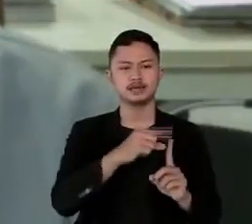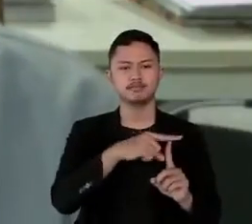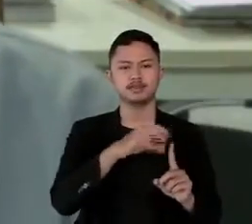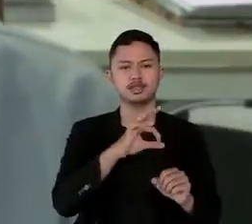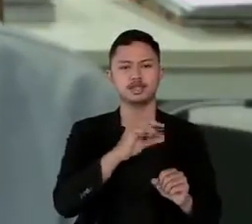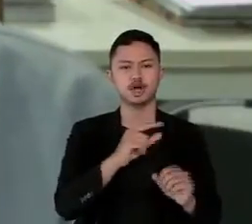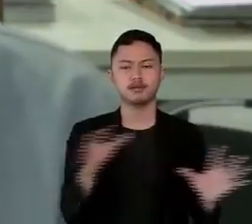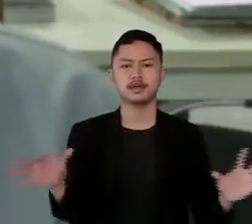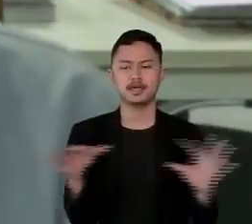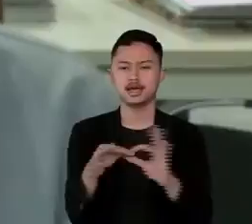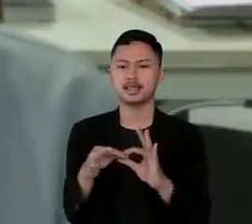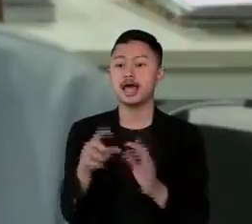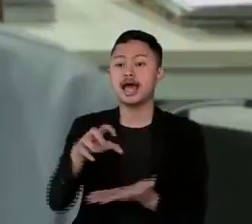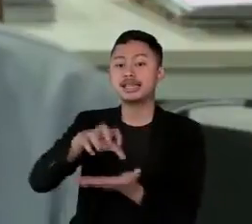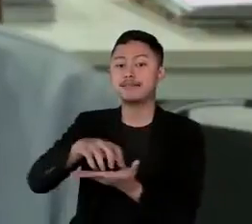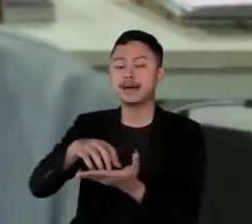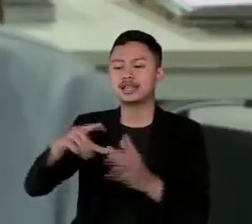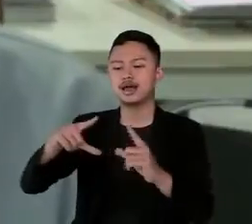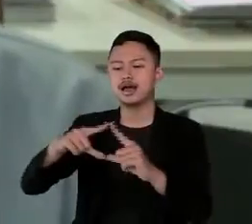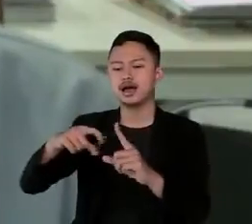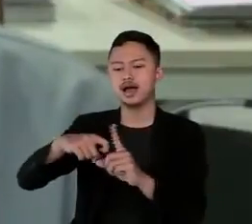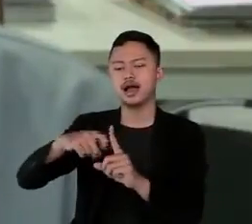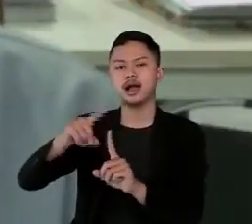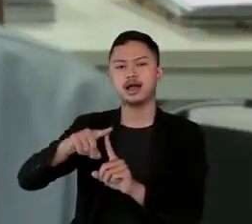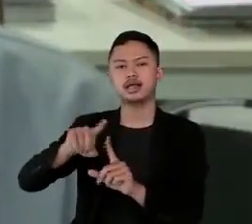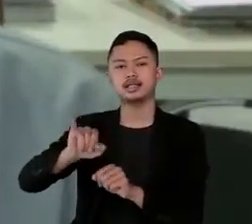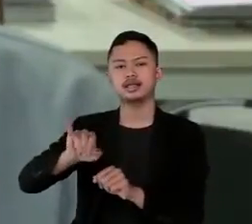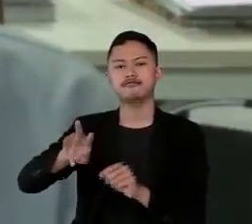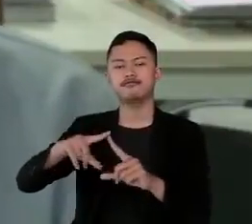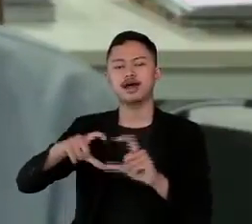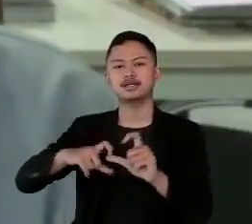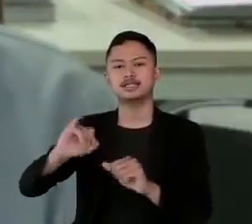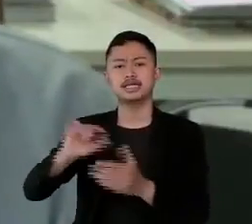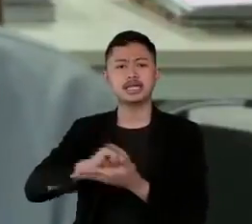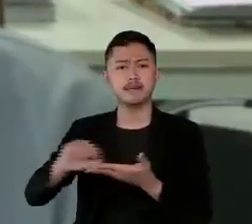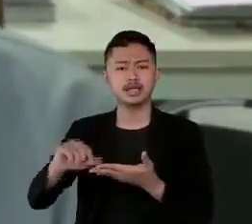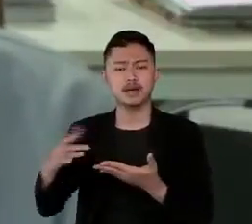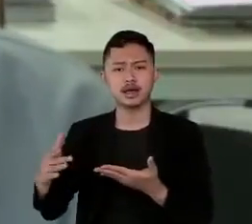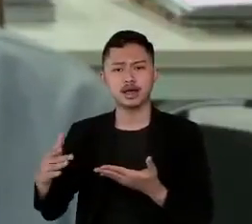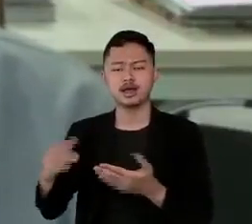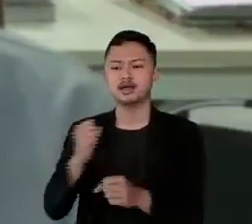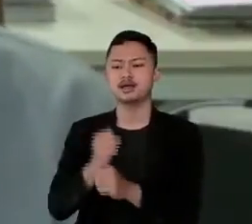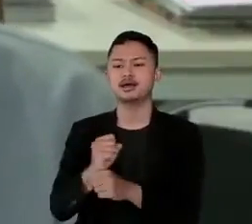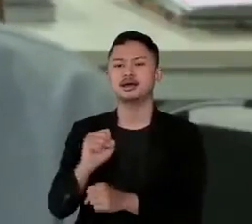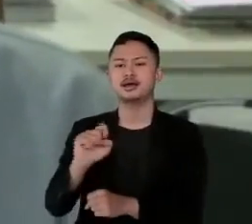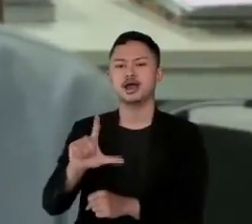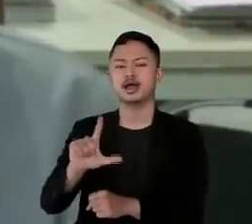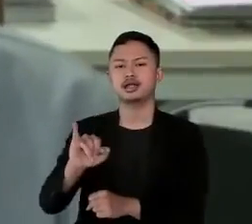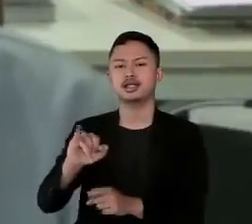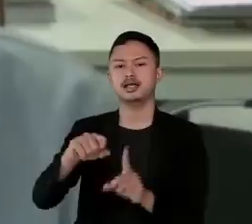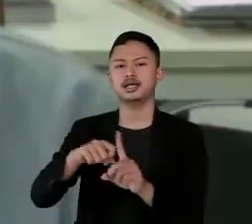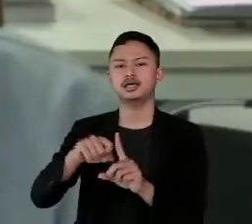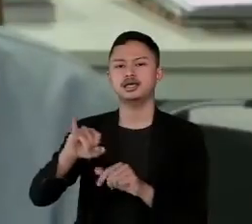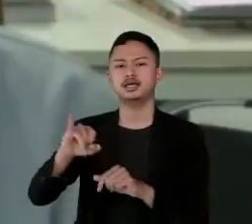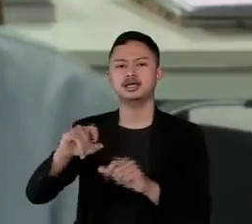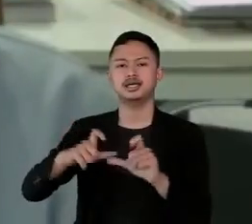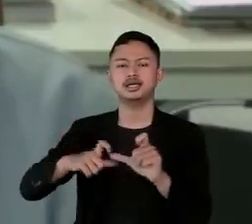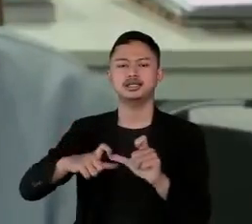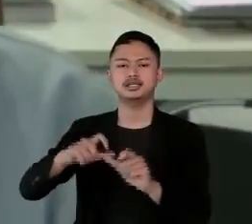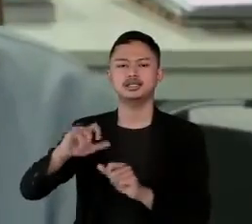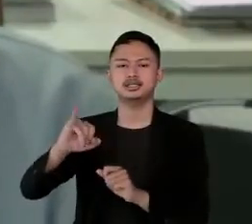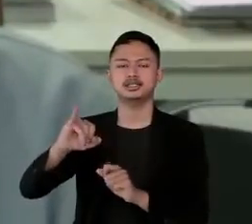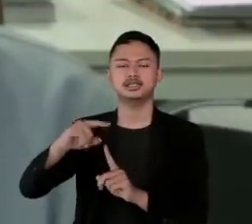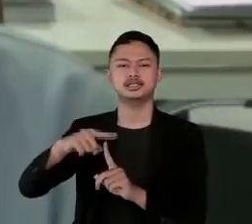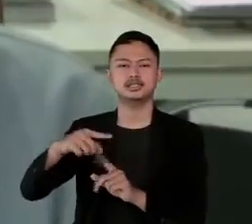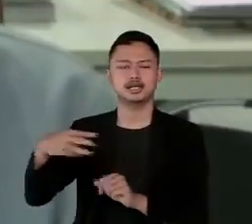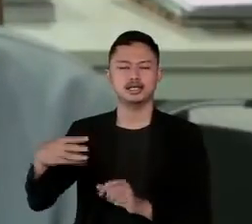lagi adalah tempat aktivasinya yaitu ya Rafiq saya itu sehingga Hai ini kasih sejauh ini